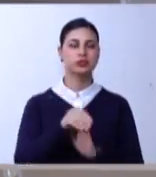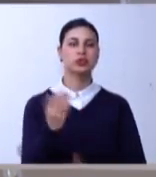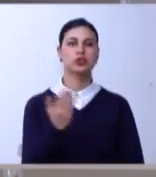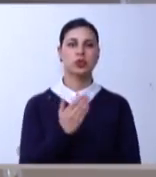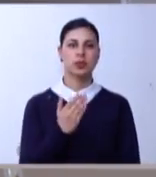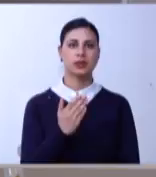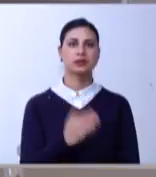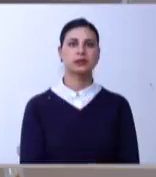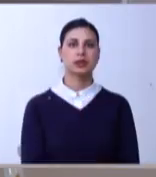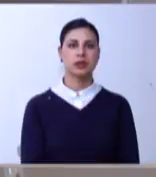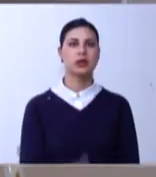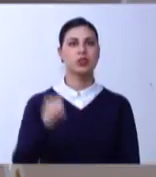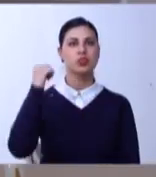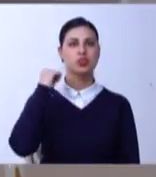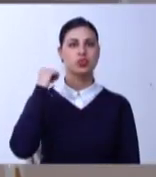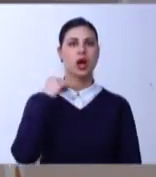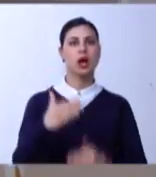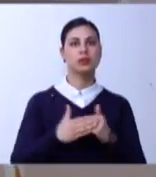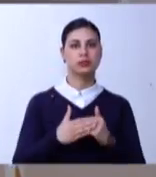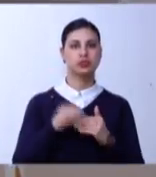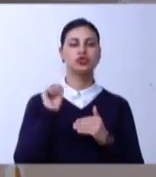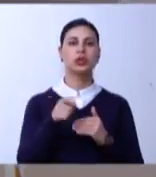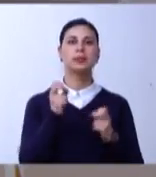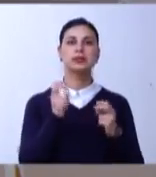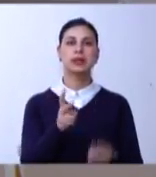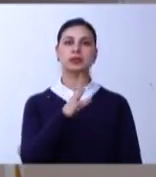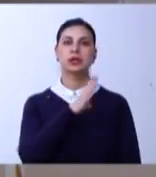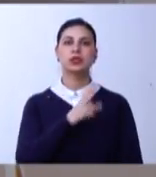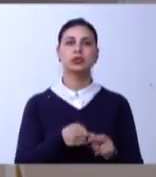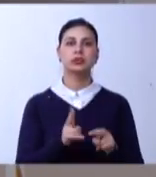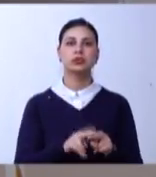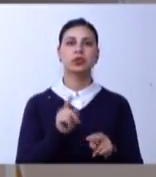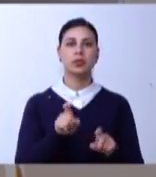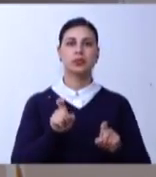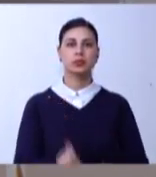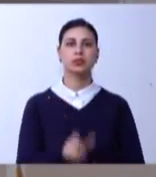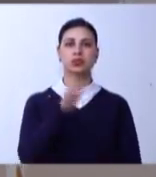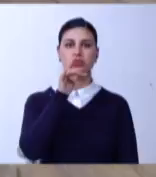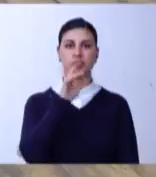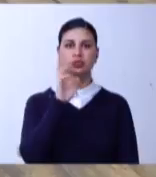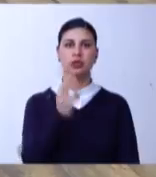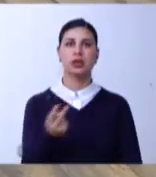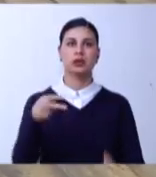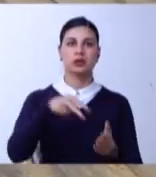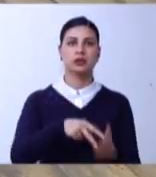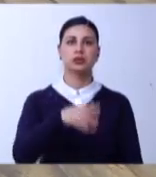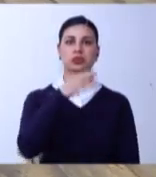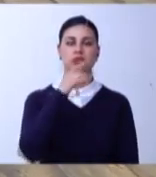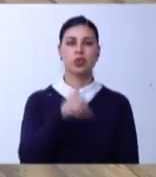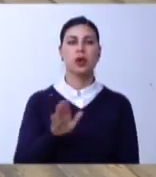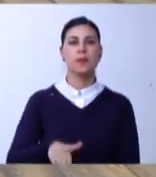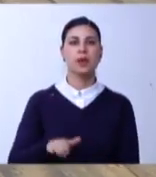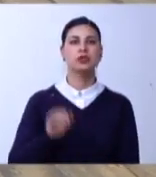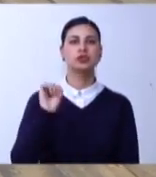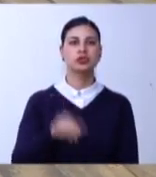რომელიც როგორც წესი უნიტას ახლავს, შეიძლება საფრთხე შეგიქმნათ, იმიტომ რომ მასზე მოთავსებისას და წამოდგომისას თქვენ ოპერაციულ